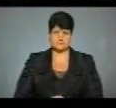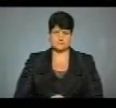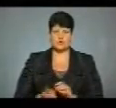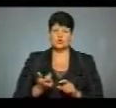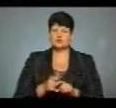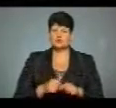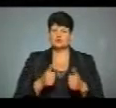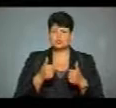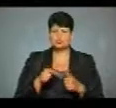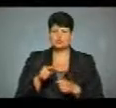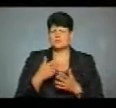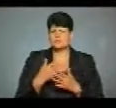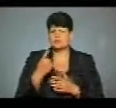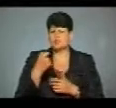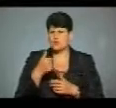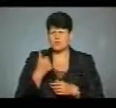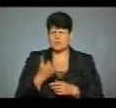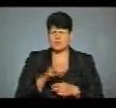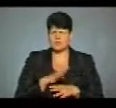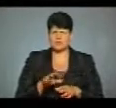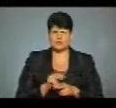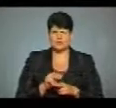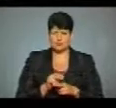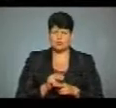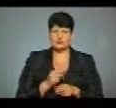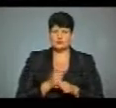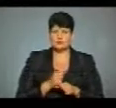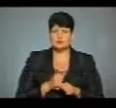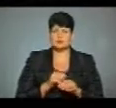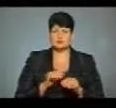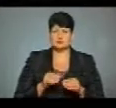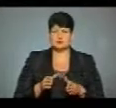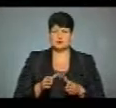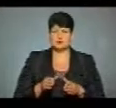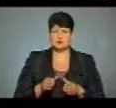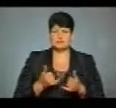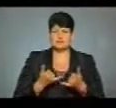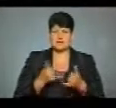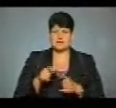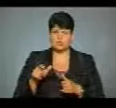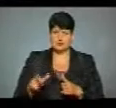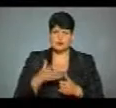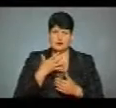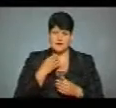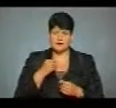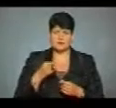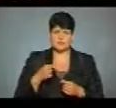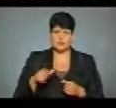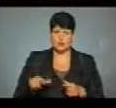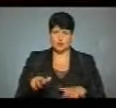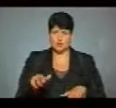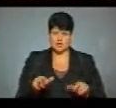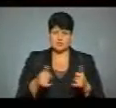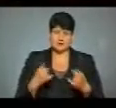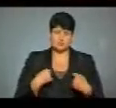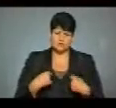Дуже добре. Тут, певно, 100 років не було ремонту і дуже добре, що роблять. І зроблять для людей гарні доріжки. Ми почекаємо, зараз помучимося, але буде дуже добре. Можливо,